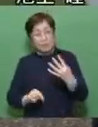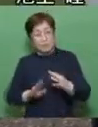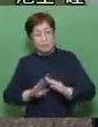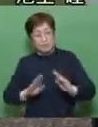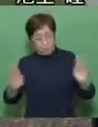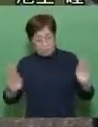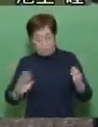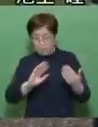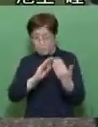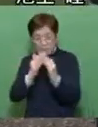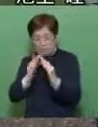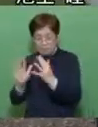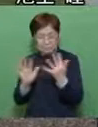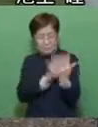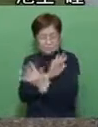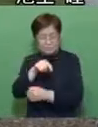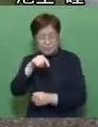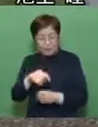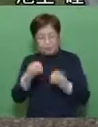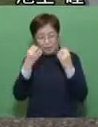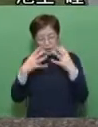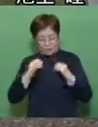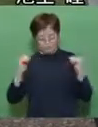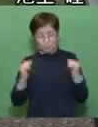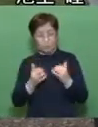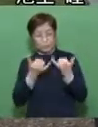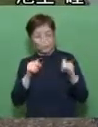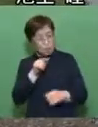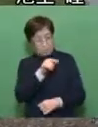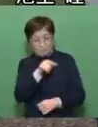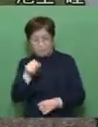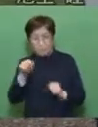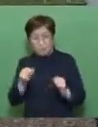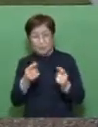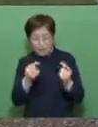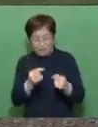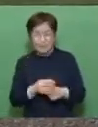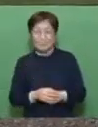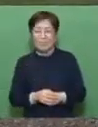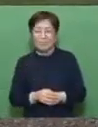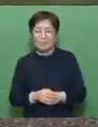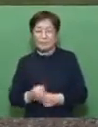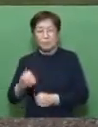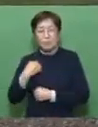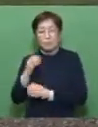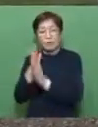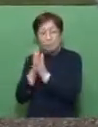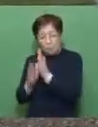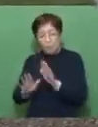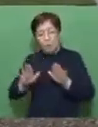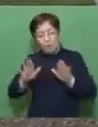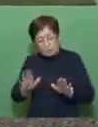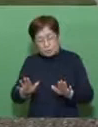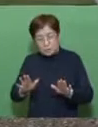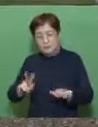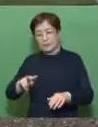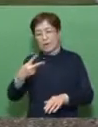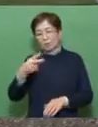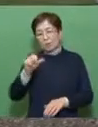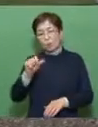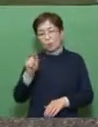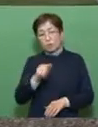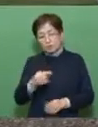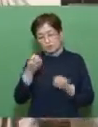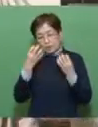町でもあの真新しいスーツ姿の人よく見かけますねそうですよねこの兵庫県にも今年205人のフレッシュマンが